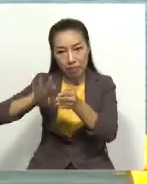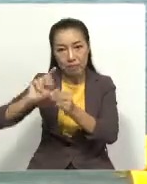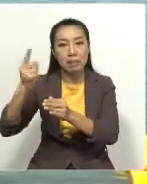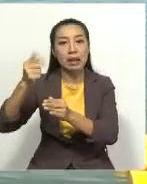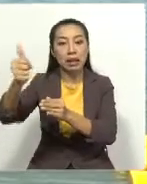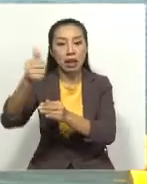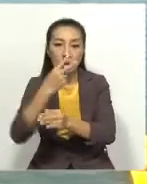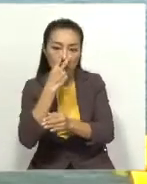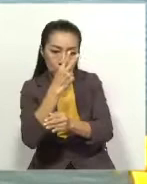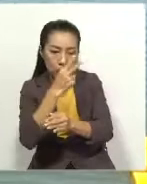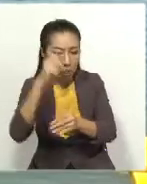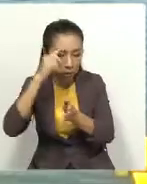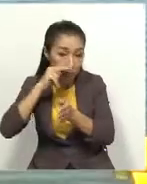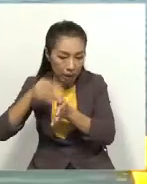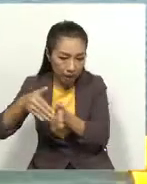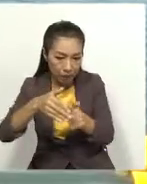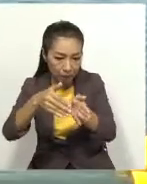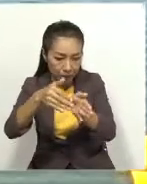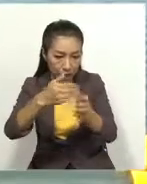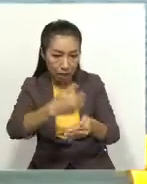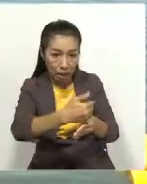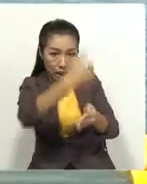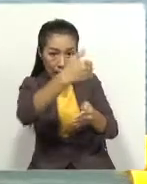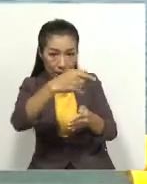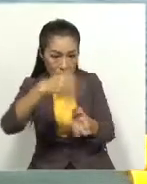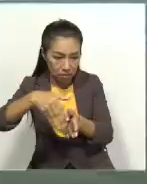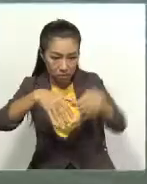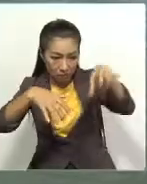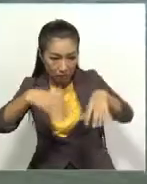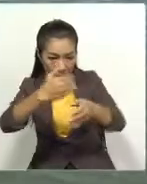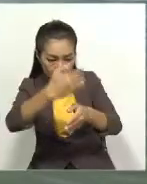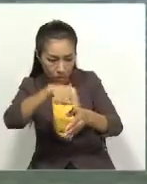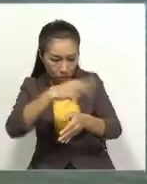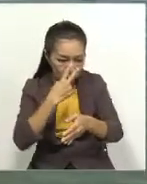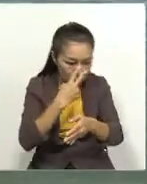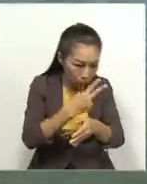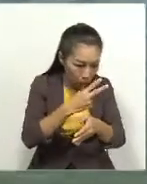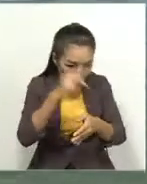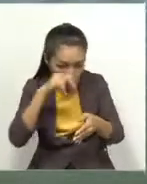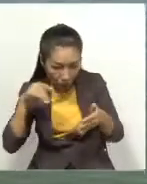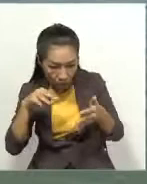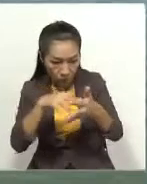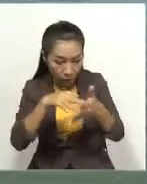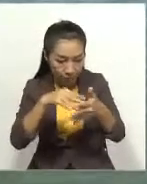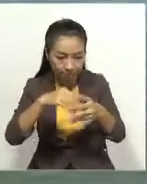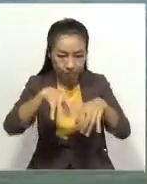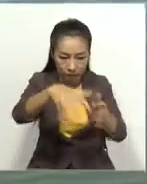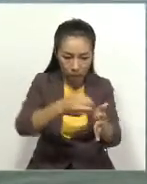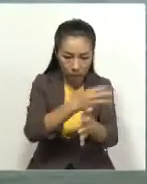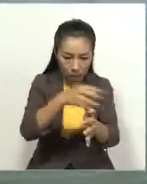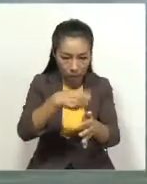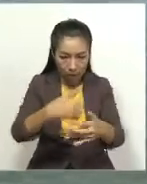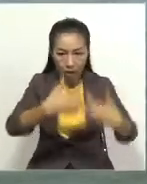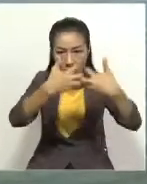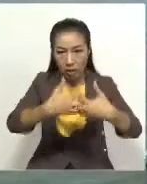พร้อมของอาคารชลประทานที่อยู่ตามลำน้ำในเขตพื้นที่รับผิดชอบด้วยมีการเข้าไปกำจัดสิ่งกีดขวางทางน้ำแล้วก็นำเครื่องจักรเครื่องมือเข้า